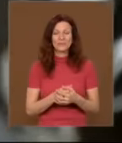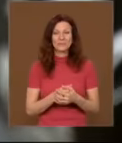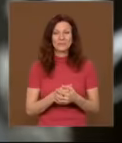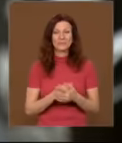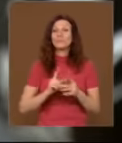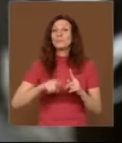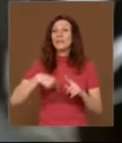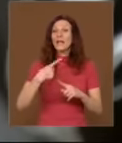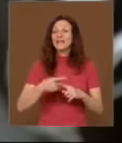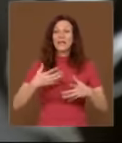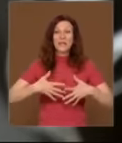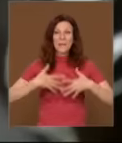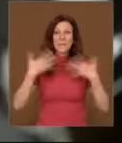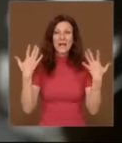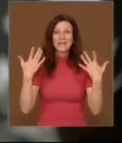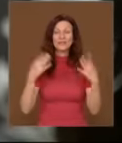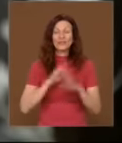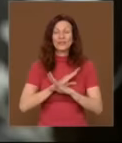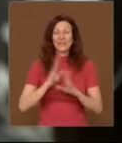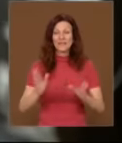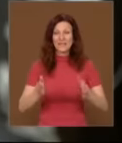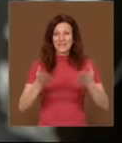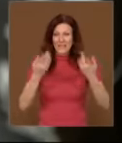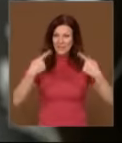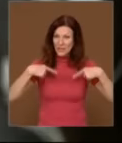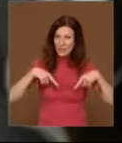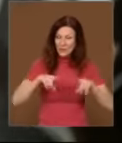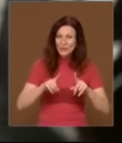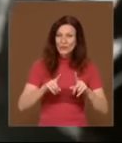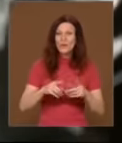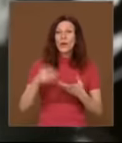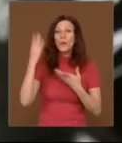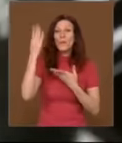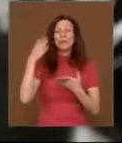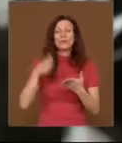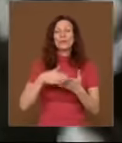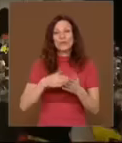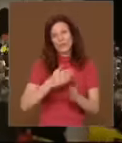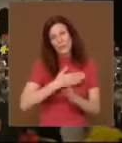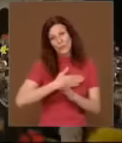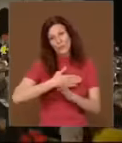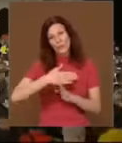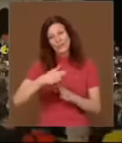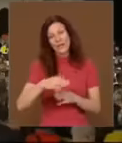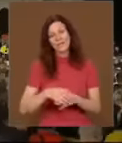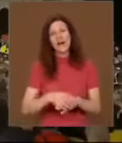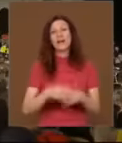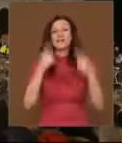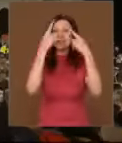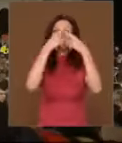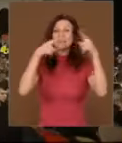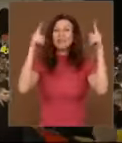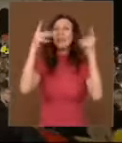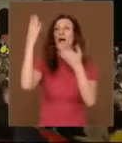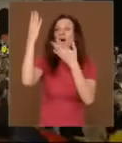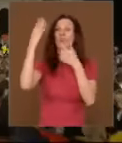След празничната възкресна утринна служба богослужението ще продължи с света